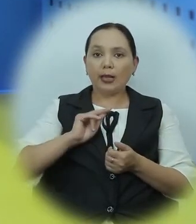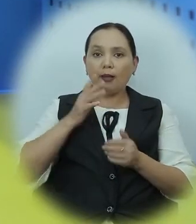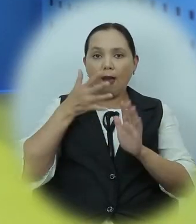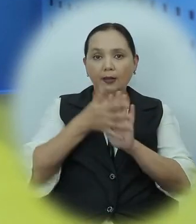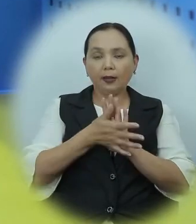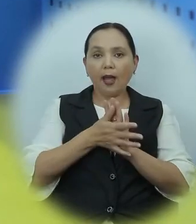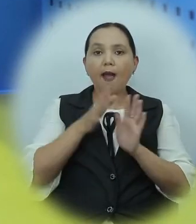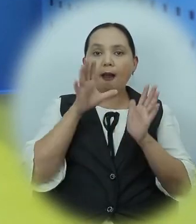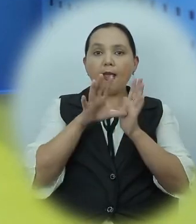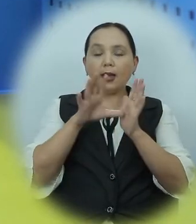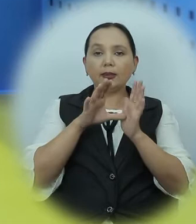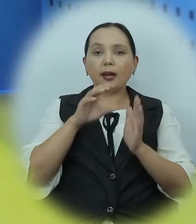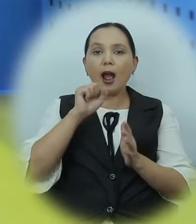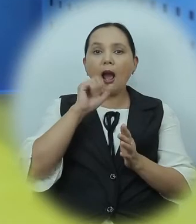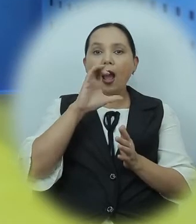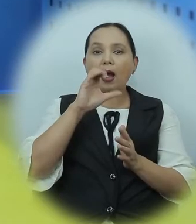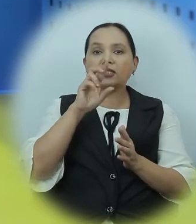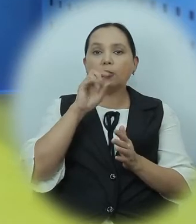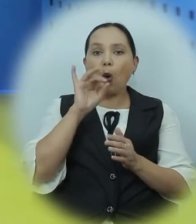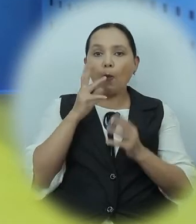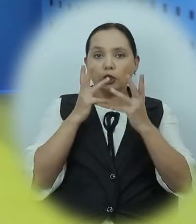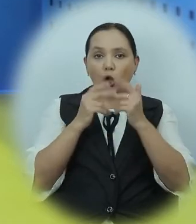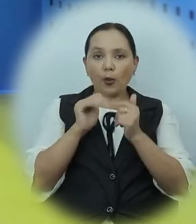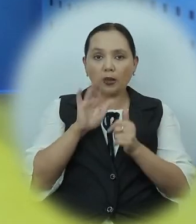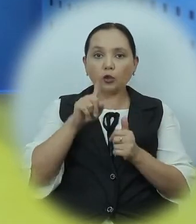ishlatiladigan elektr asbob hisoblanadi. Bu asosan